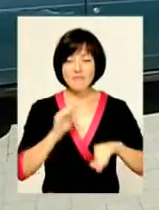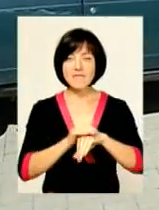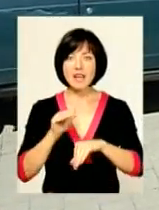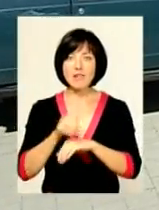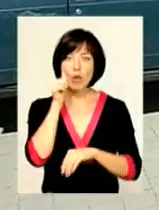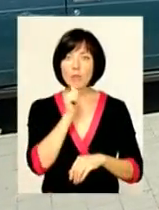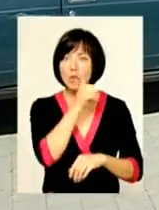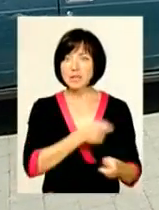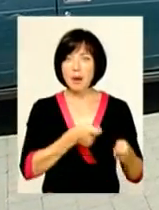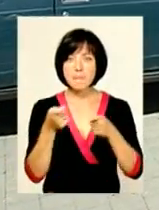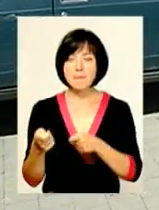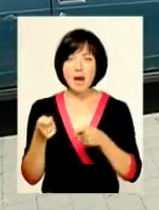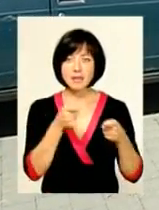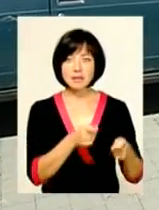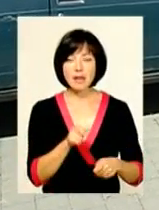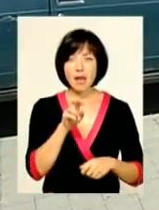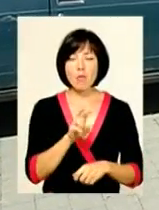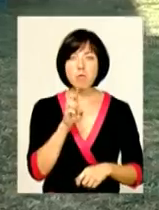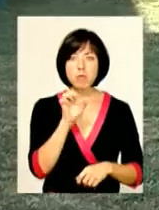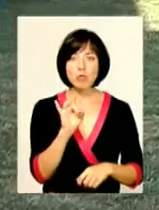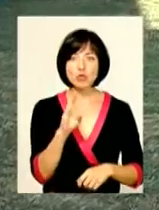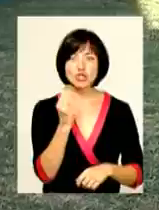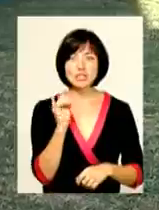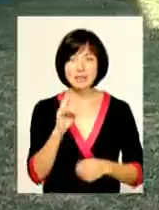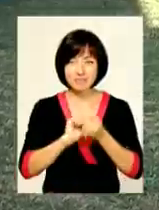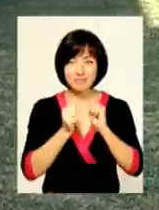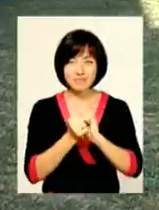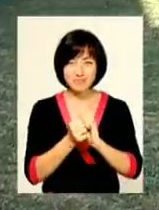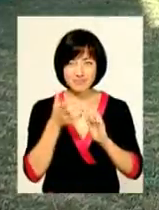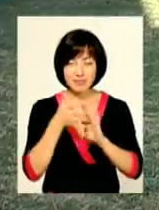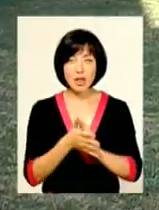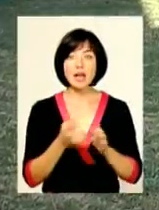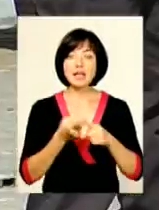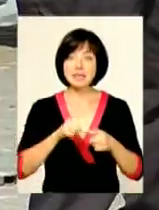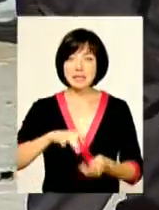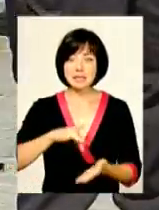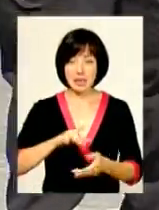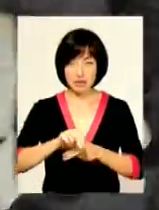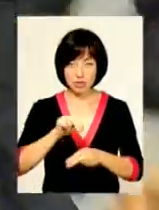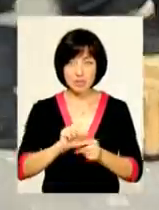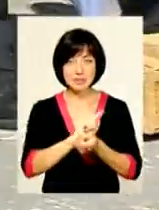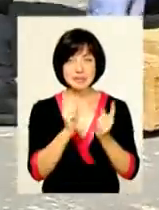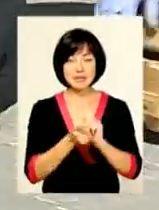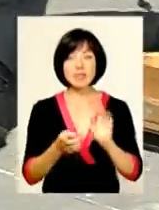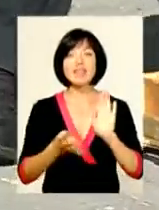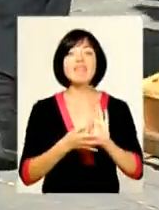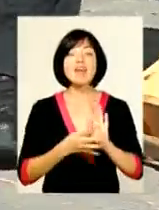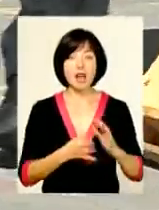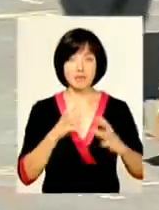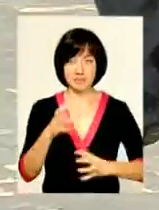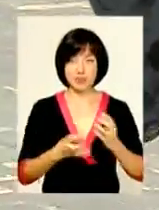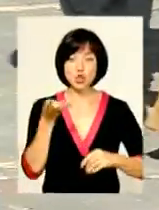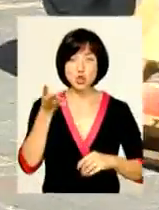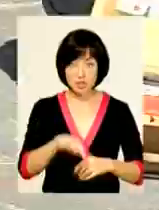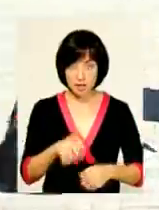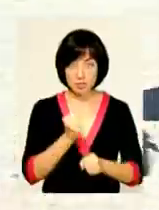контрабанди бурштину. Регіональний кінологічний навчальний центр Всесвітньої митної організації, що у Хмельницькому, став 9-м у світі. 4 таких